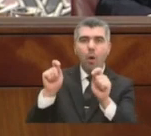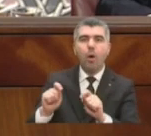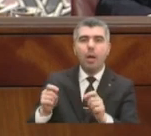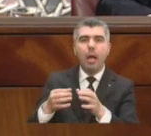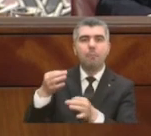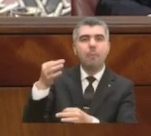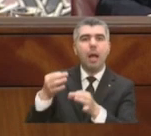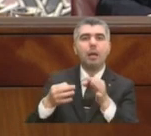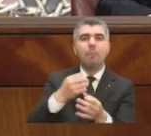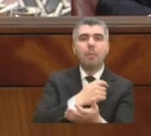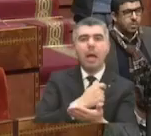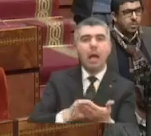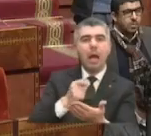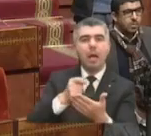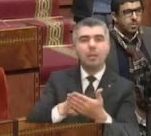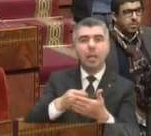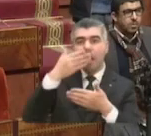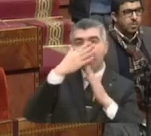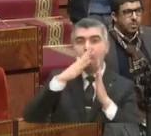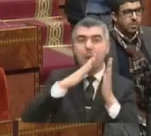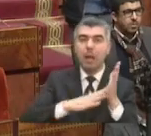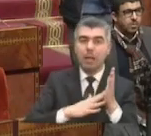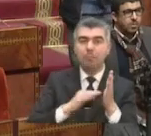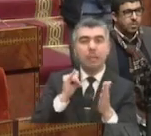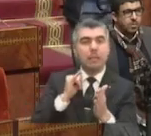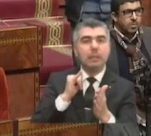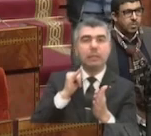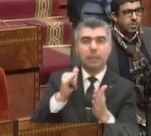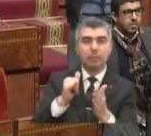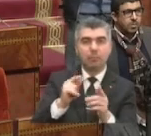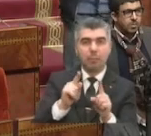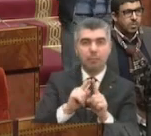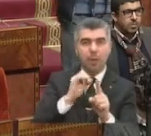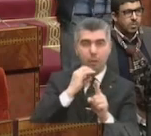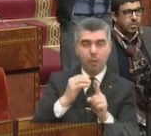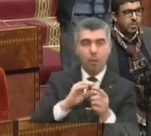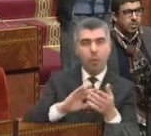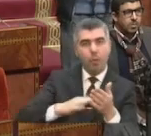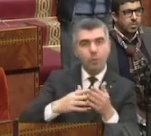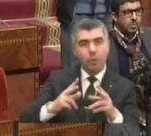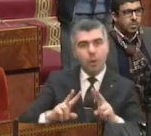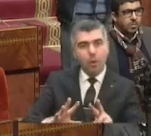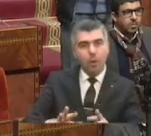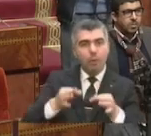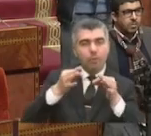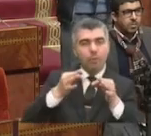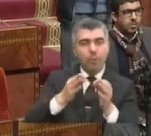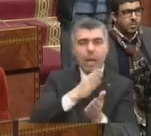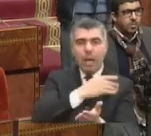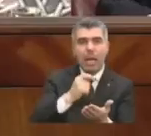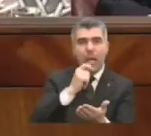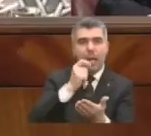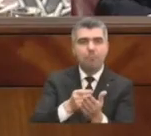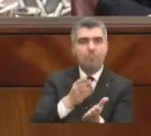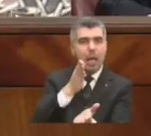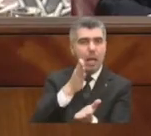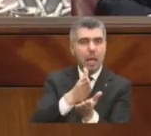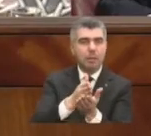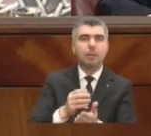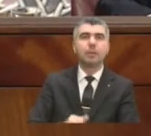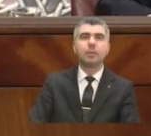الذي كان حريصا دوما على توفير شروطي ومقومات المحاكمه العادله